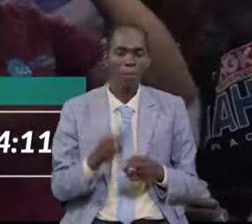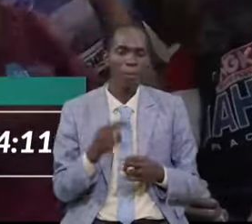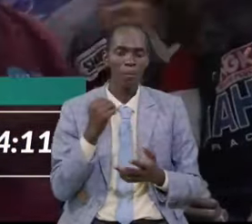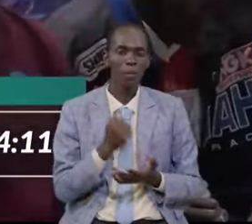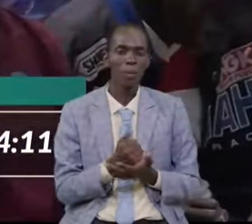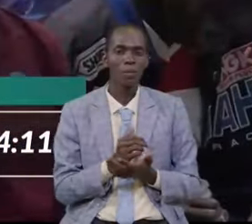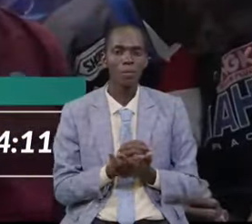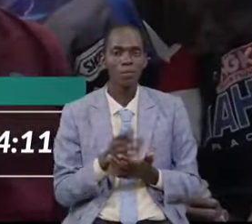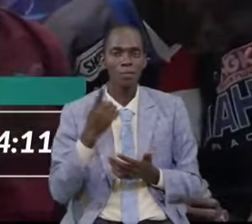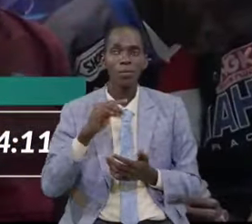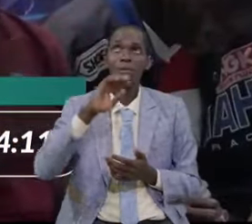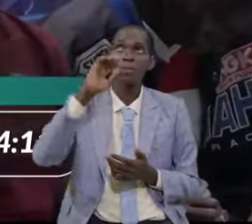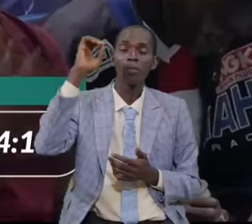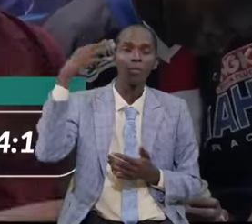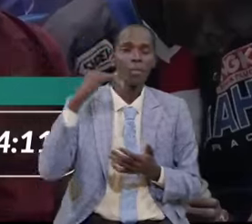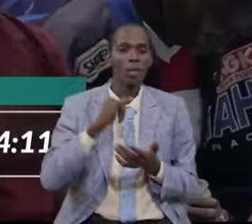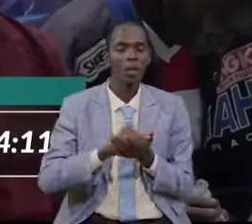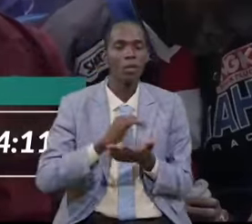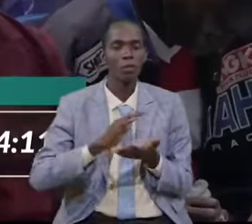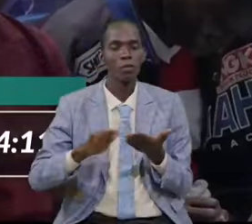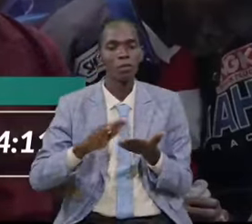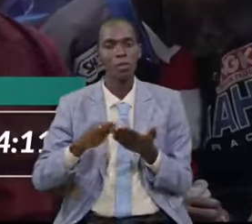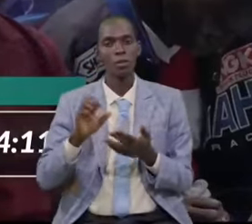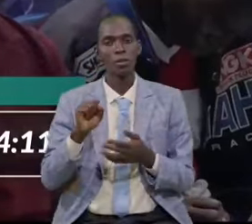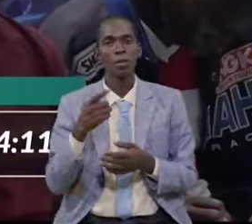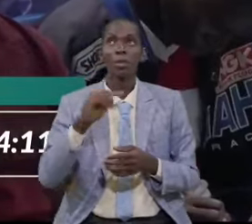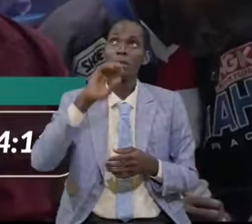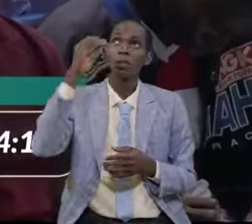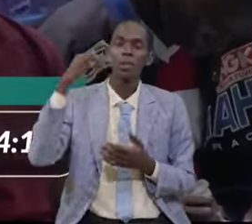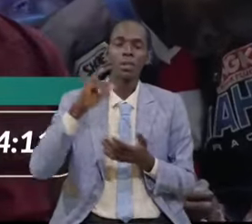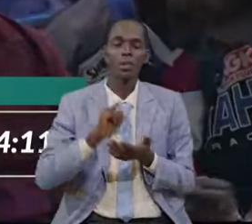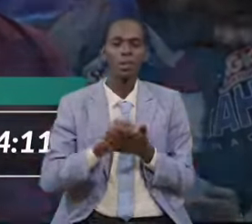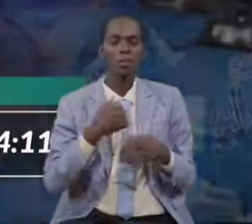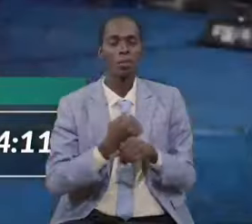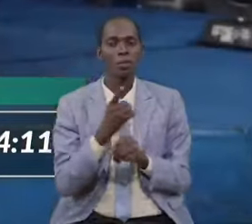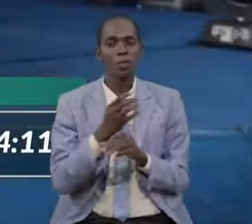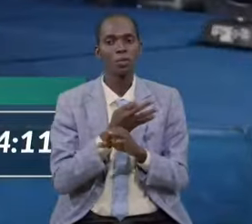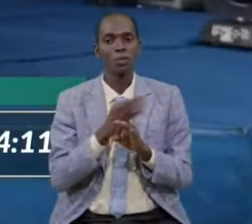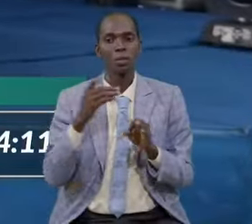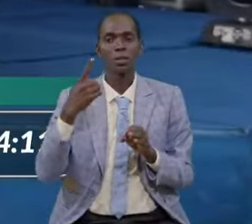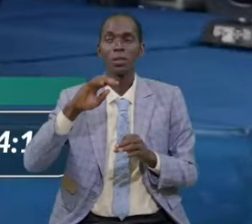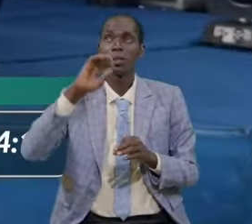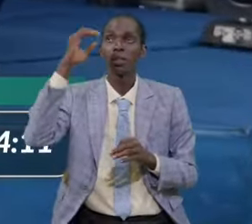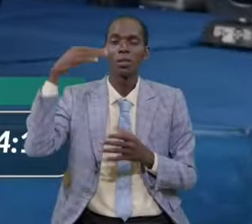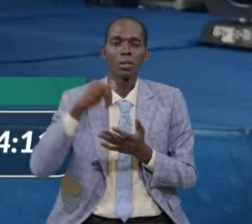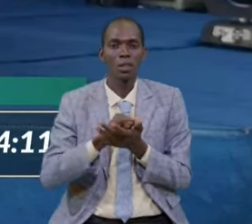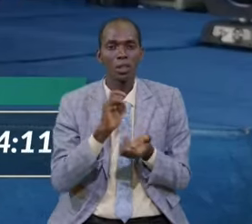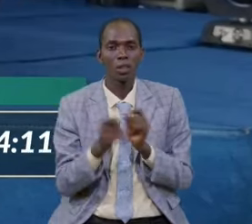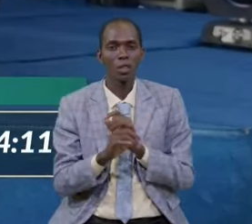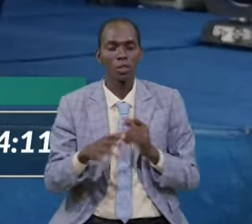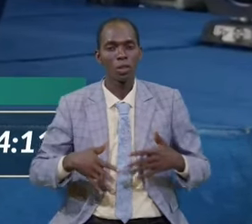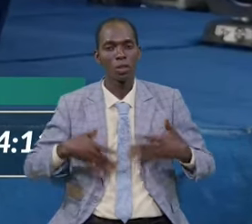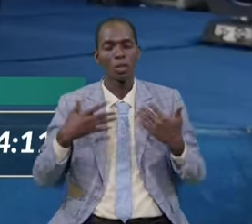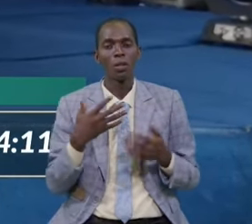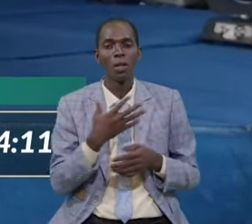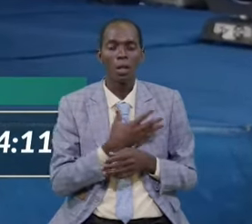grâce qui pardonne, la grâce qui affranchit, la grâce qui transforme ta vie. Et maintenant, tu n'es plus